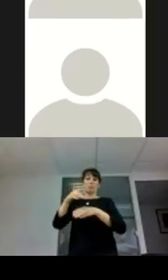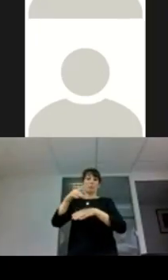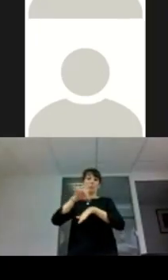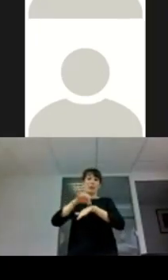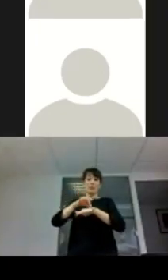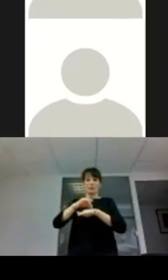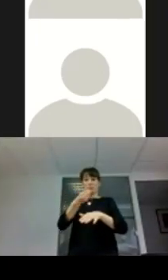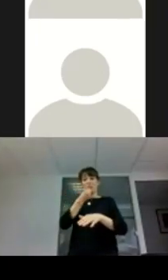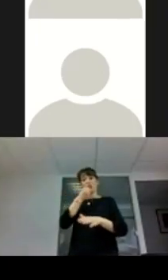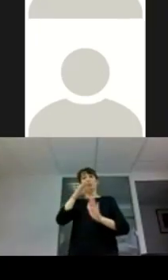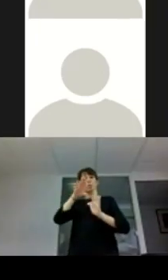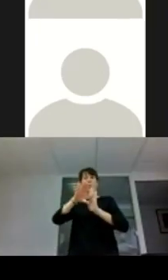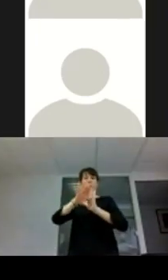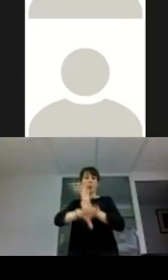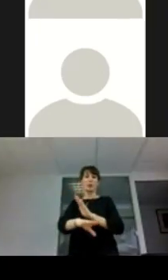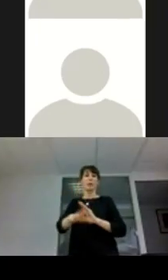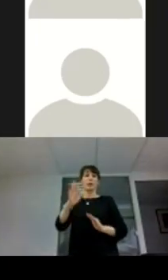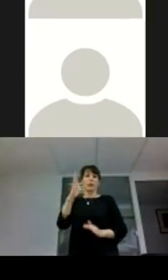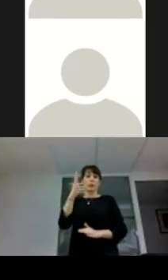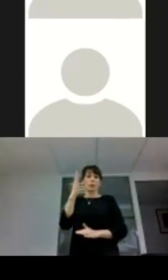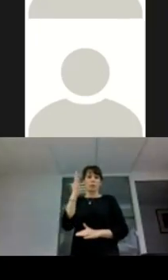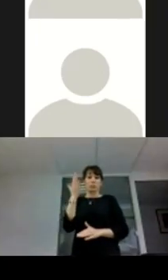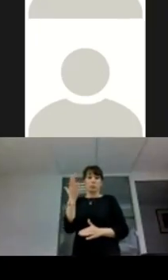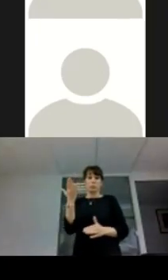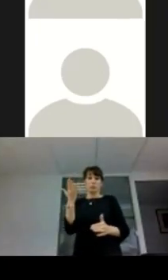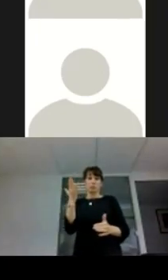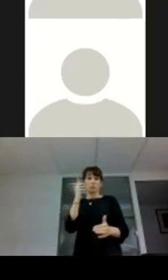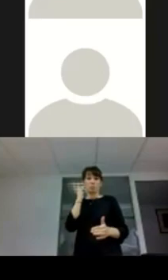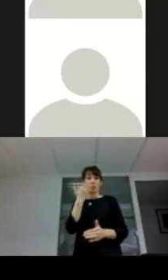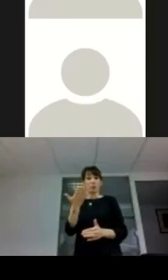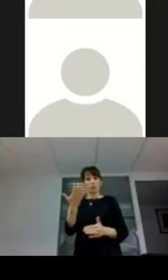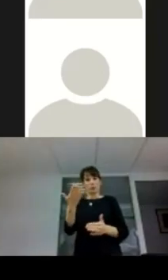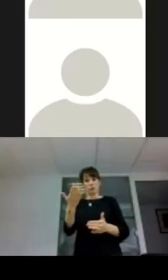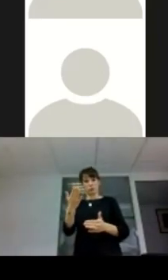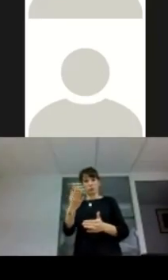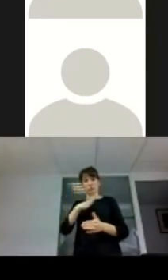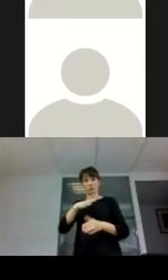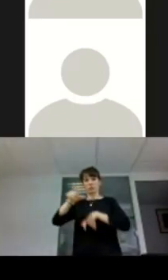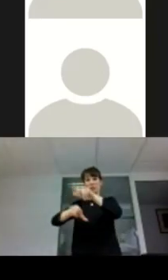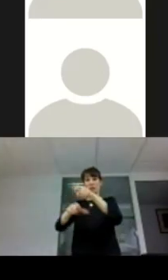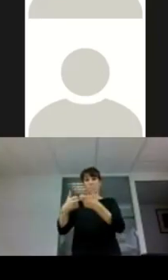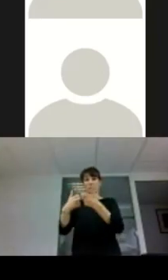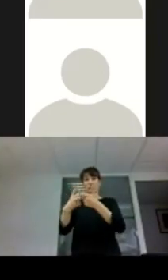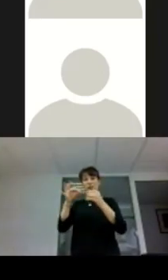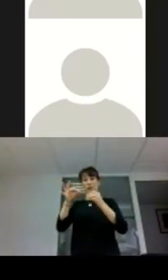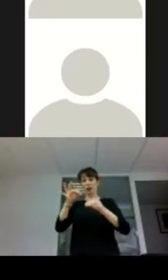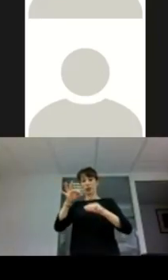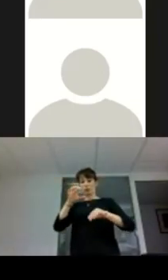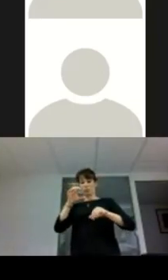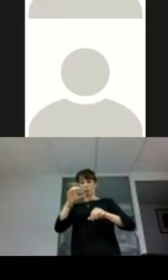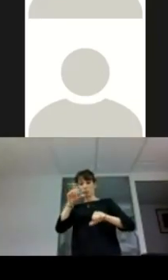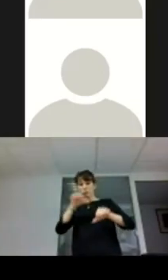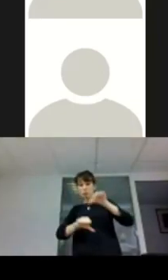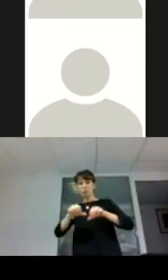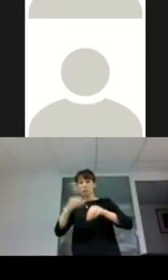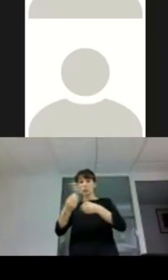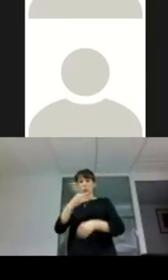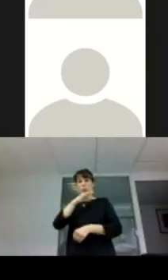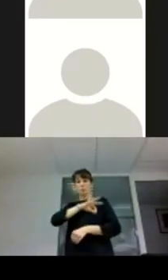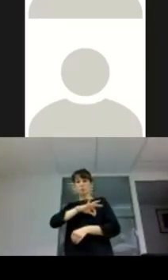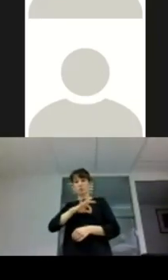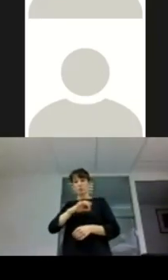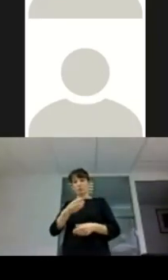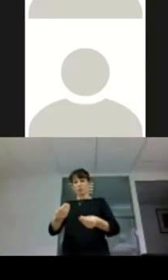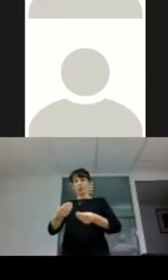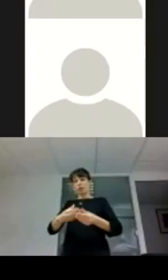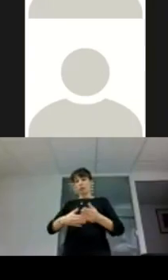très énergivore. Les patients sont souvent dénutris et présentent des limitations au